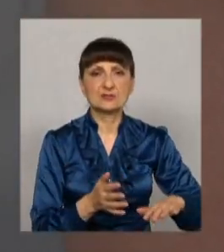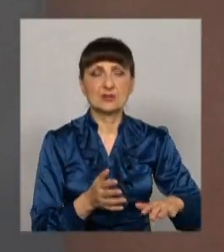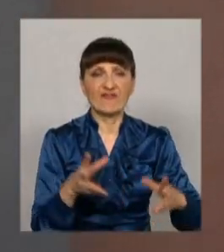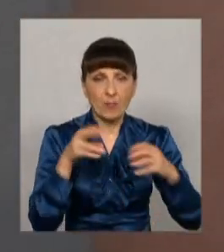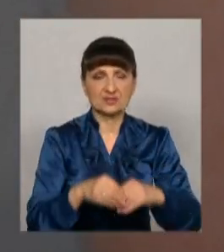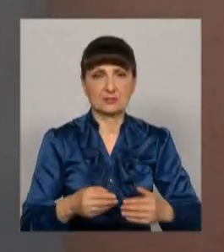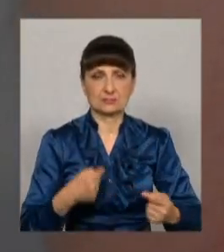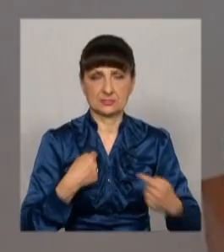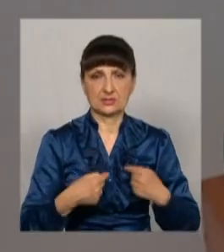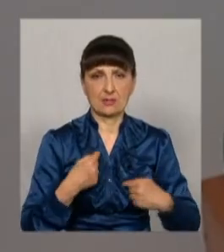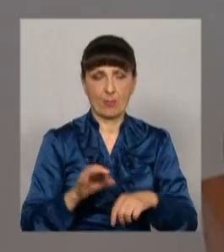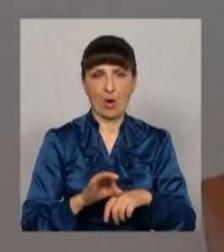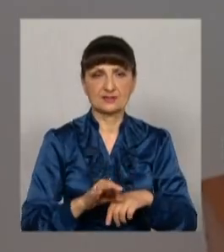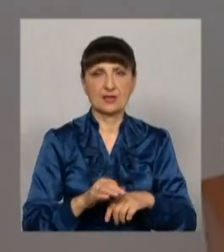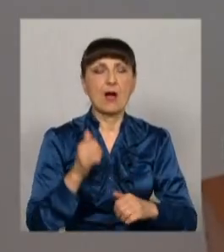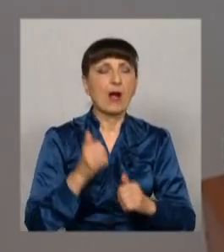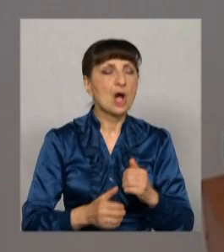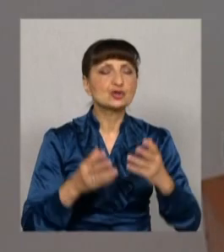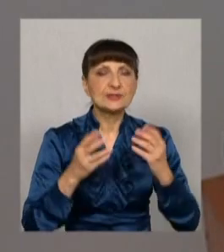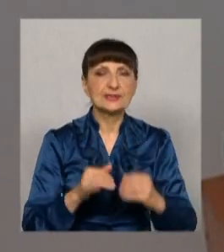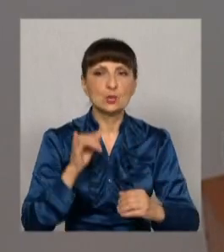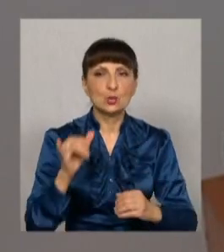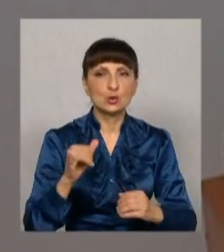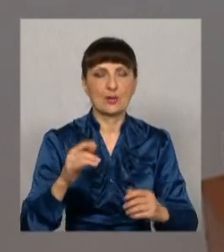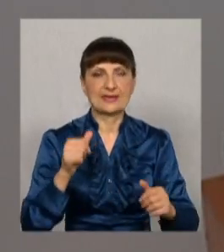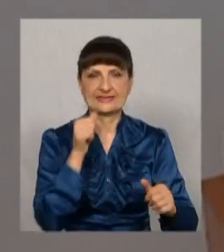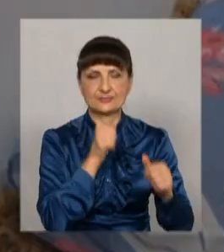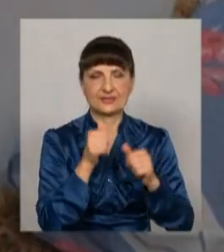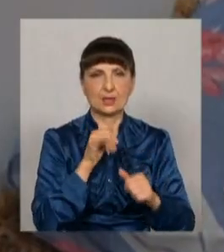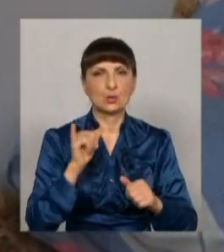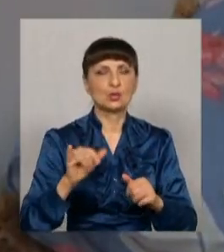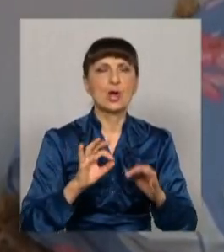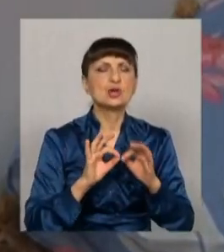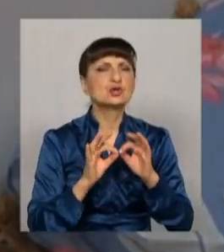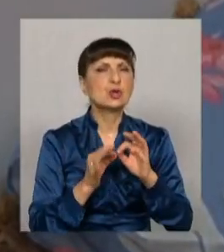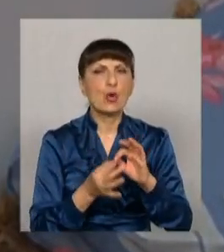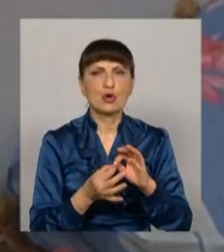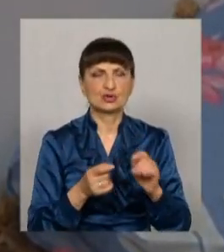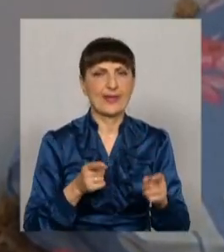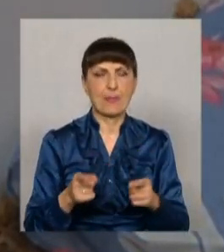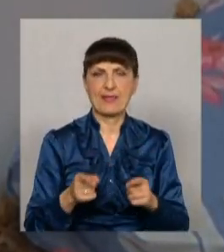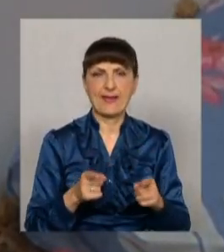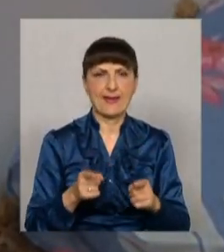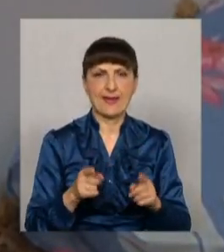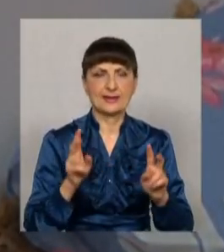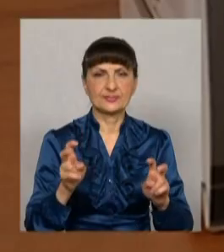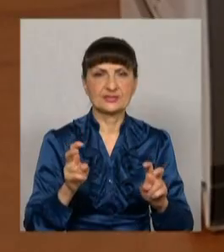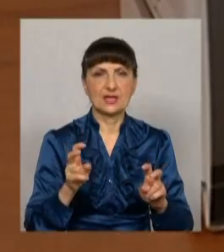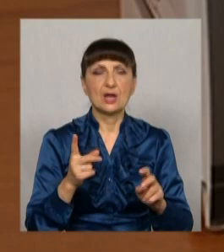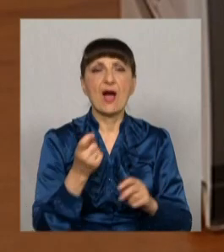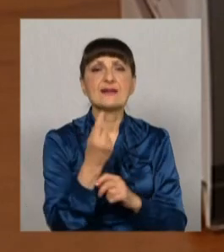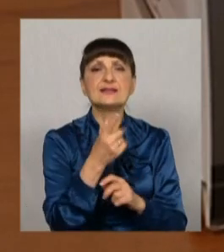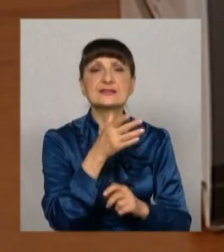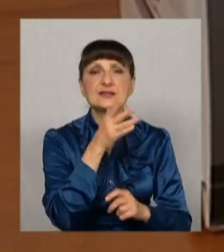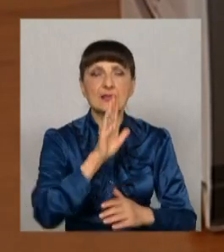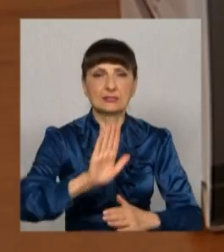слезы, страдания. Каждый день для Айнур Кубландиновой как испытание. У девушки сложная парциальная эпилепсия. Диагноз ей поставили в 11